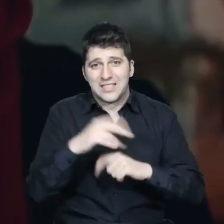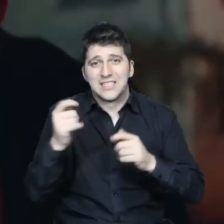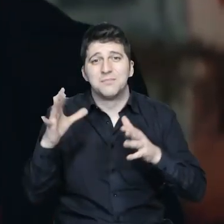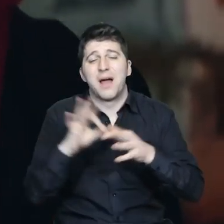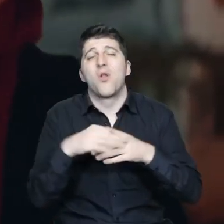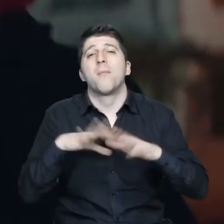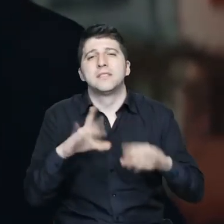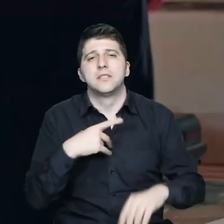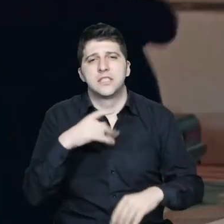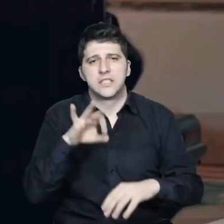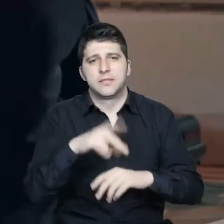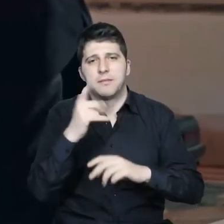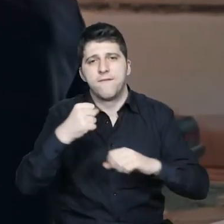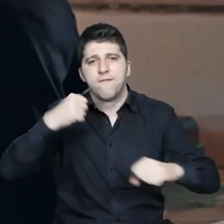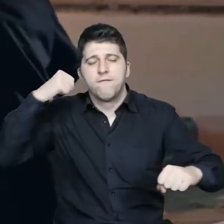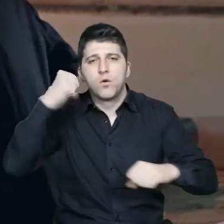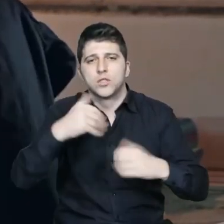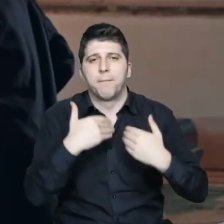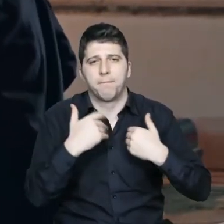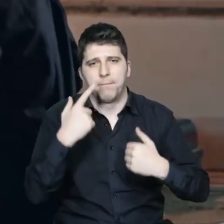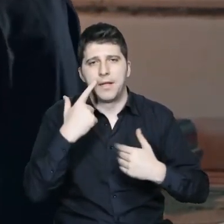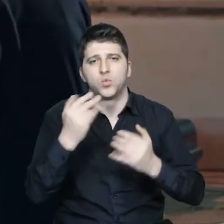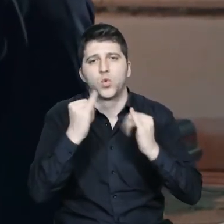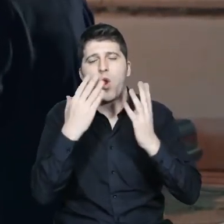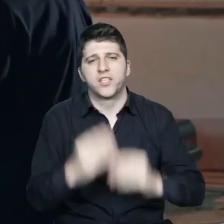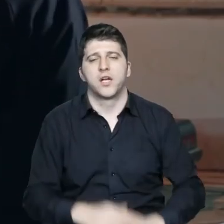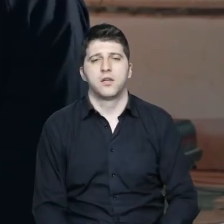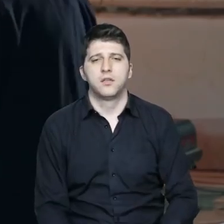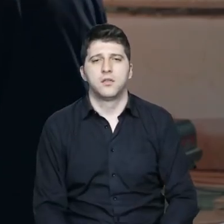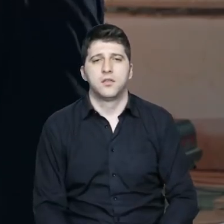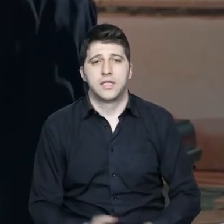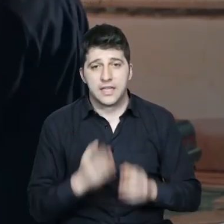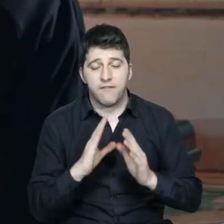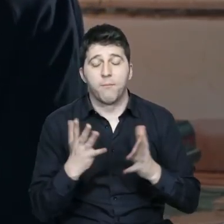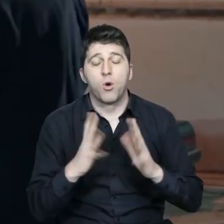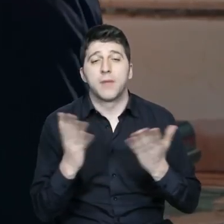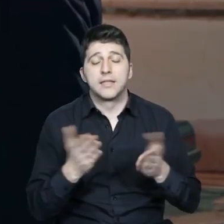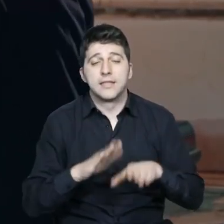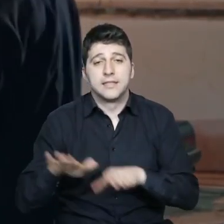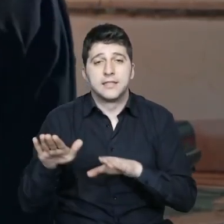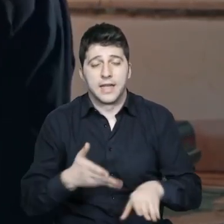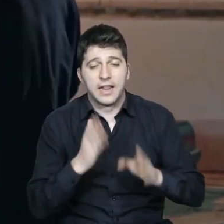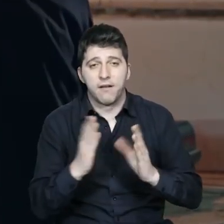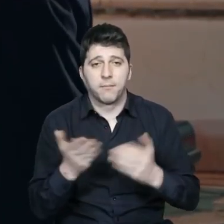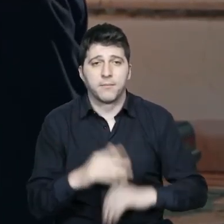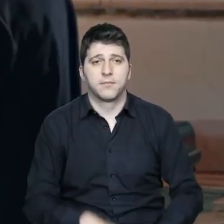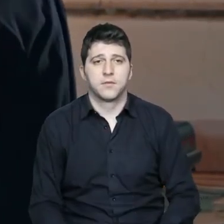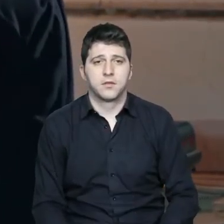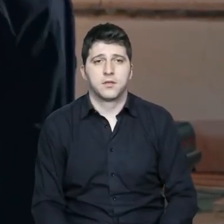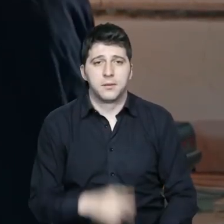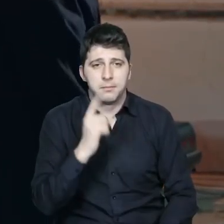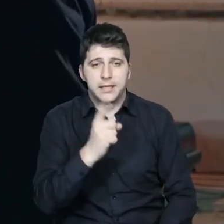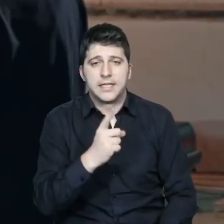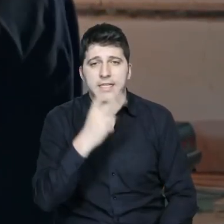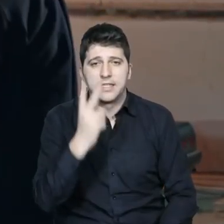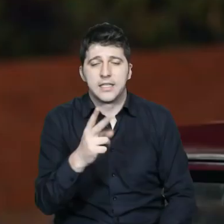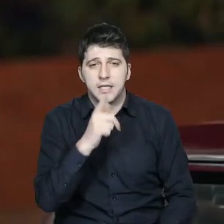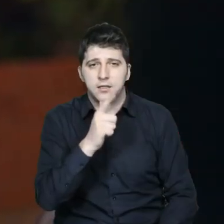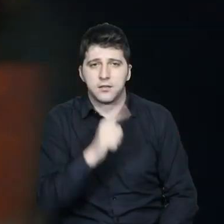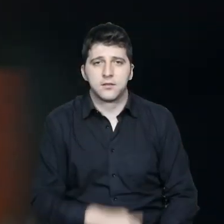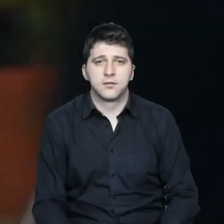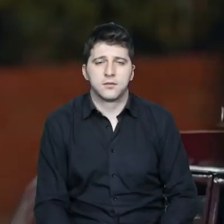He? Sana şimdi buradan böyle bir koyacağım, lost olacaksın ha. Devam hadi bozma. Bir, bacaklar birleşik iki, halde sağa sola gidip bir, geliyor.